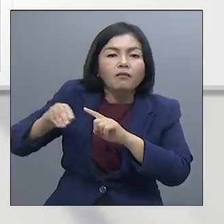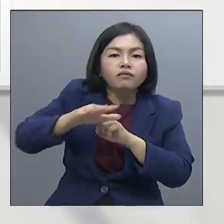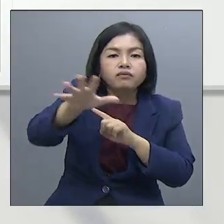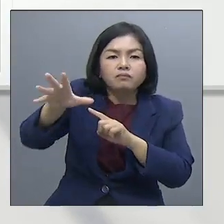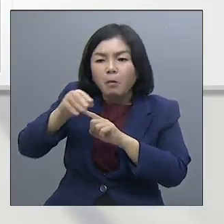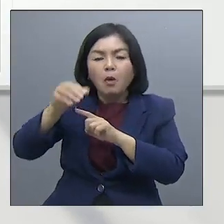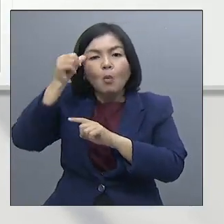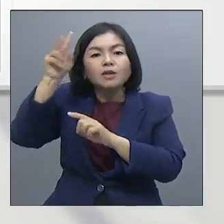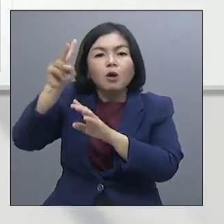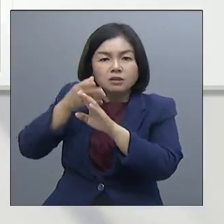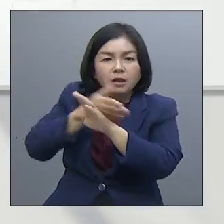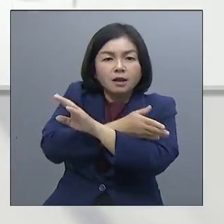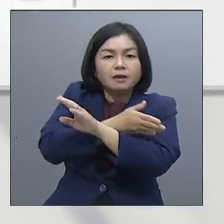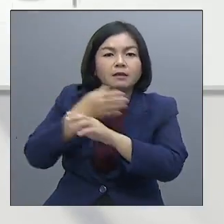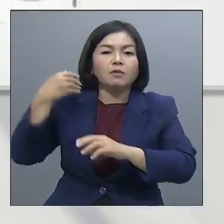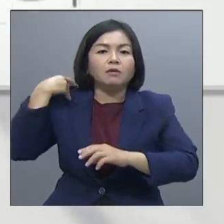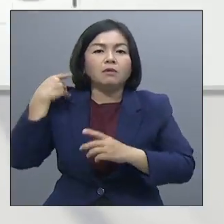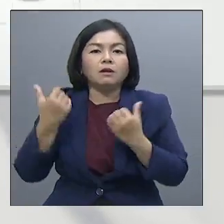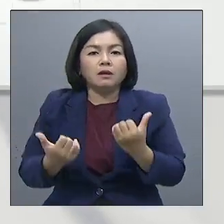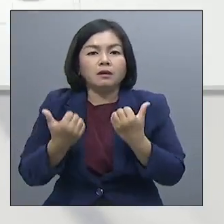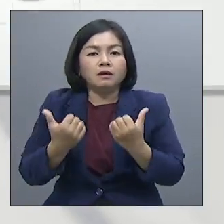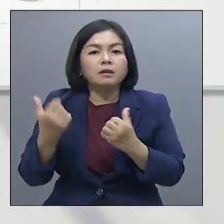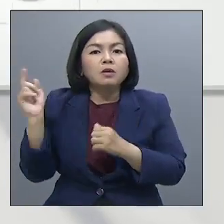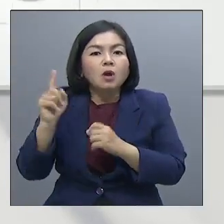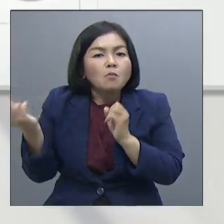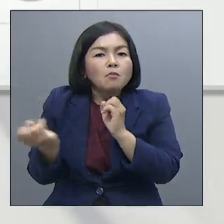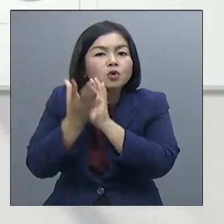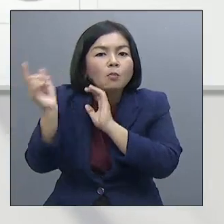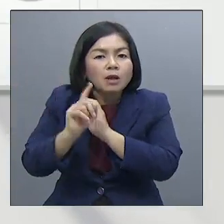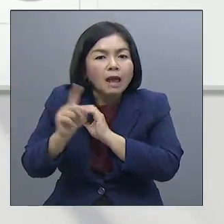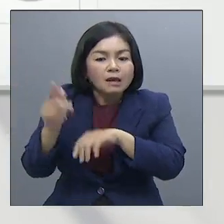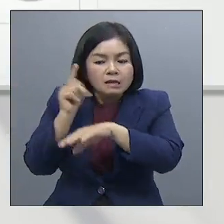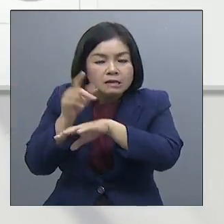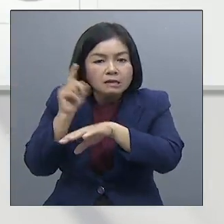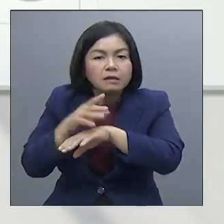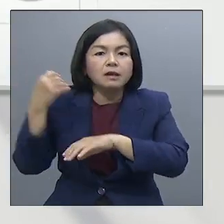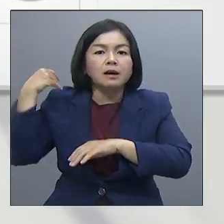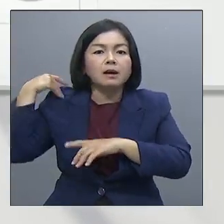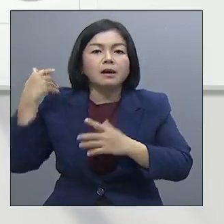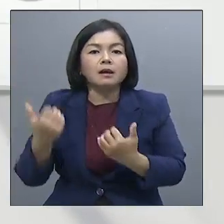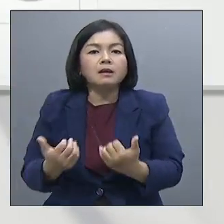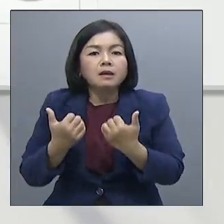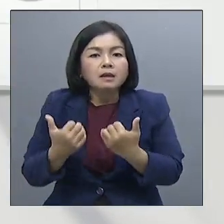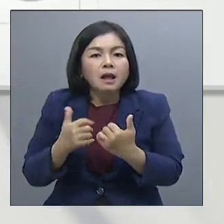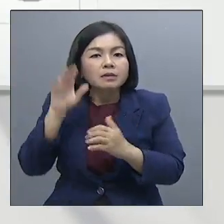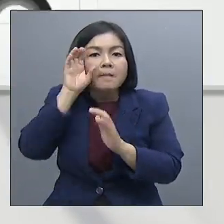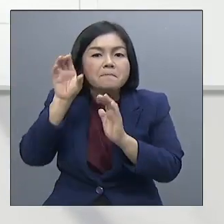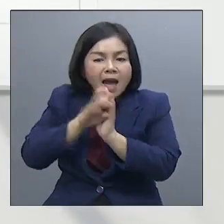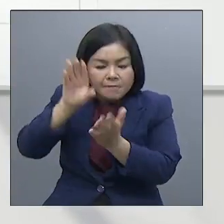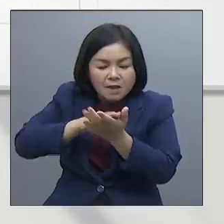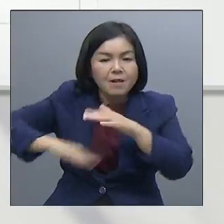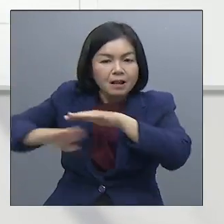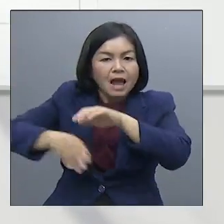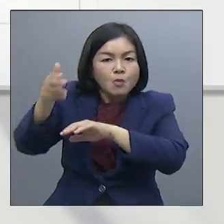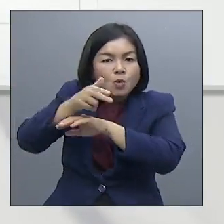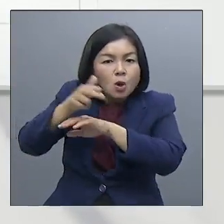2วันก่อนค่ะที่ X พบความเคลื่อนไหวของบรรดาผู้ใช้อินเทอร์เน็ตอย่างมากนะคะเขาแนบคลิปหลักฐานมาด้วยนะคะว่